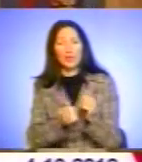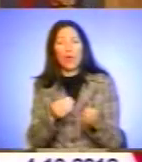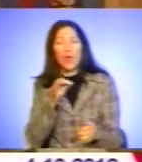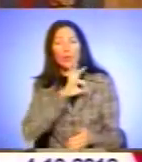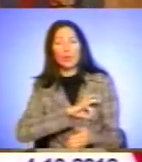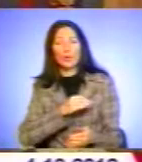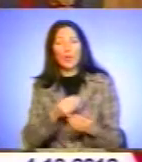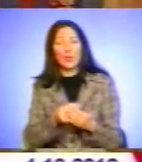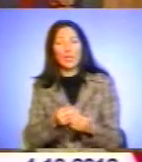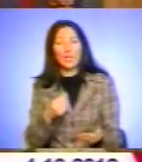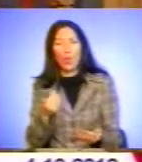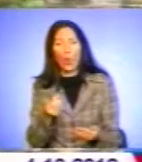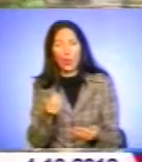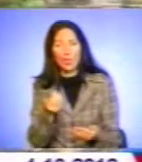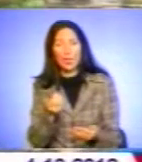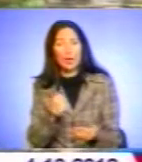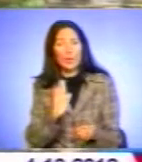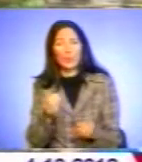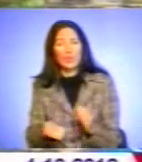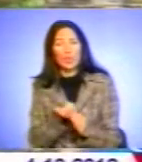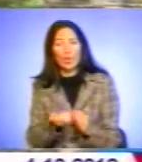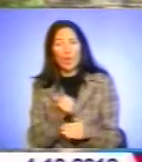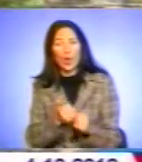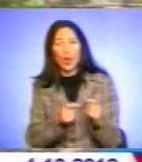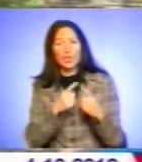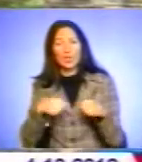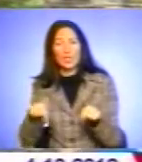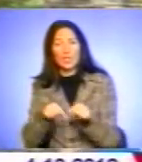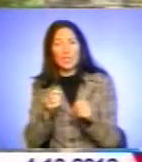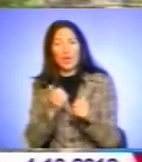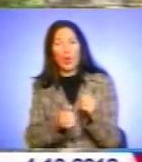кошти, однак їх було недостатньо. Кожне відділення кожного року